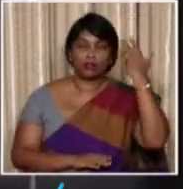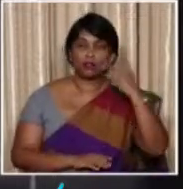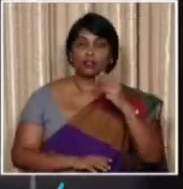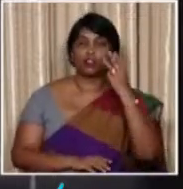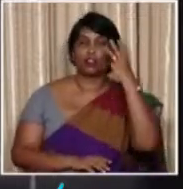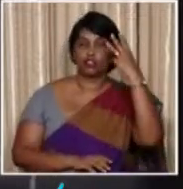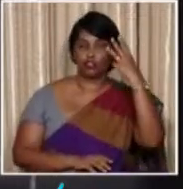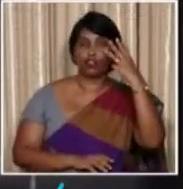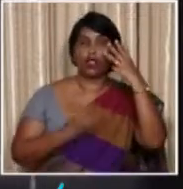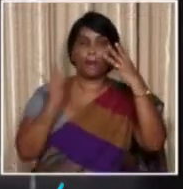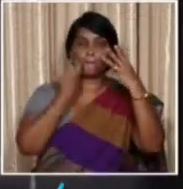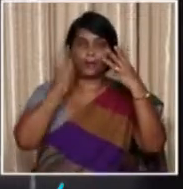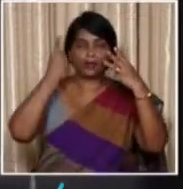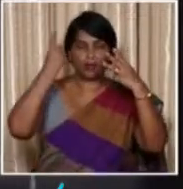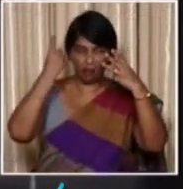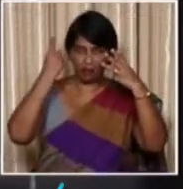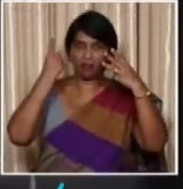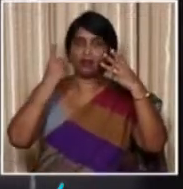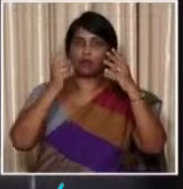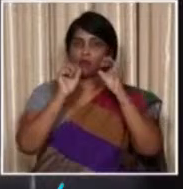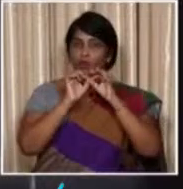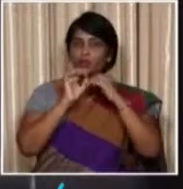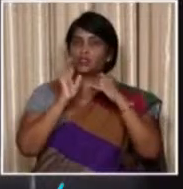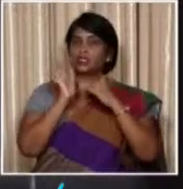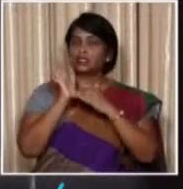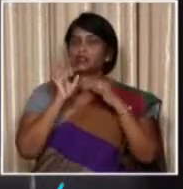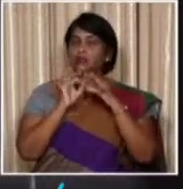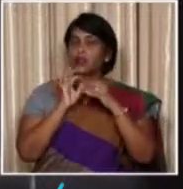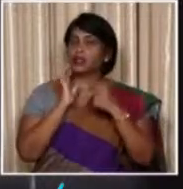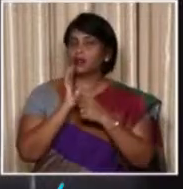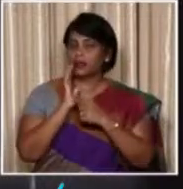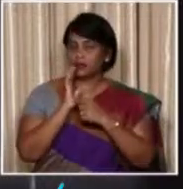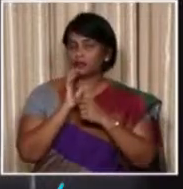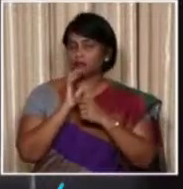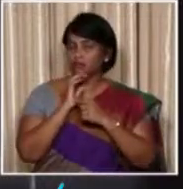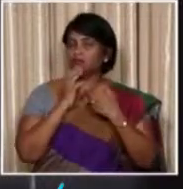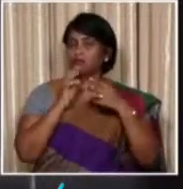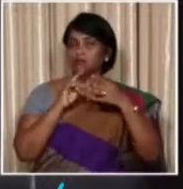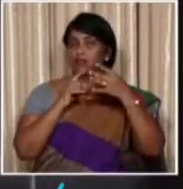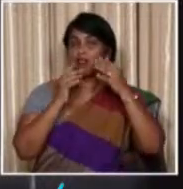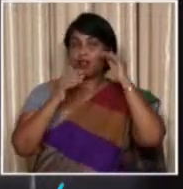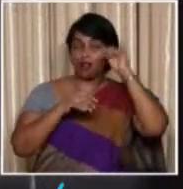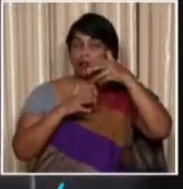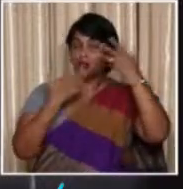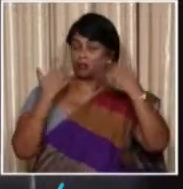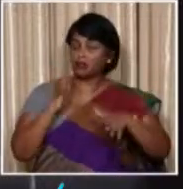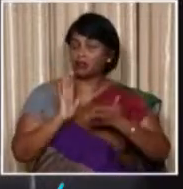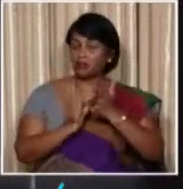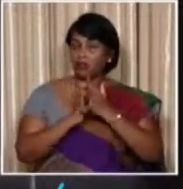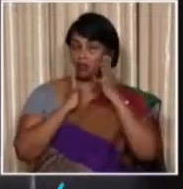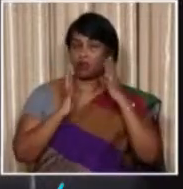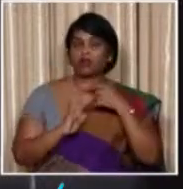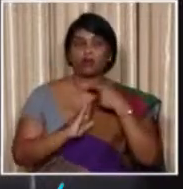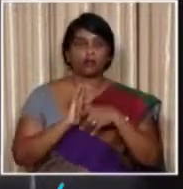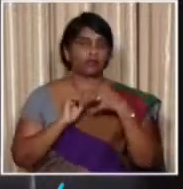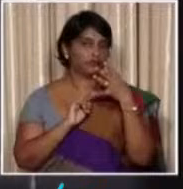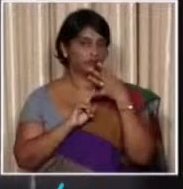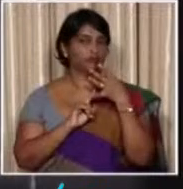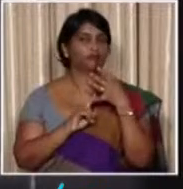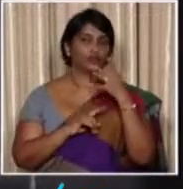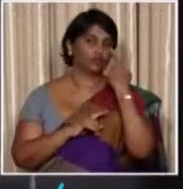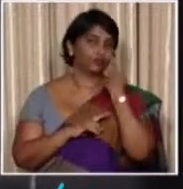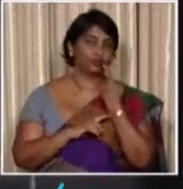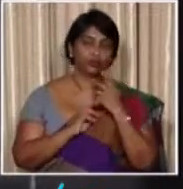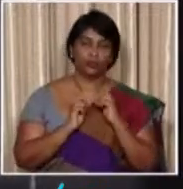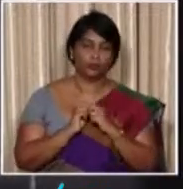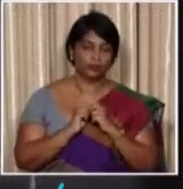තුනක් අප්‍රිකාවේ විතරයි තියෙන්නේ බොට්ස්වානා සිම්බාබ්වේ ටැන්සානියාව ඇරුණම වැඩියෙන් අලි මිය යන්නේ වර්ෂයකට ලංකාවේ ඒක ඉතාම